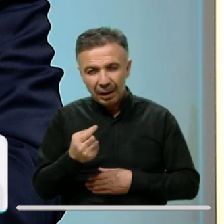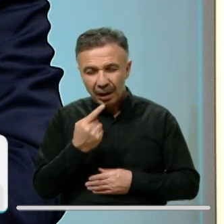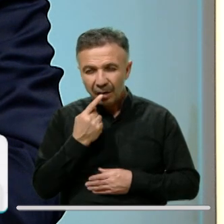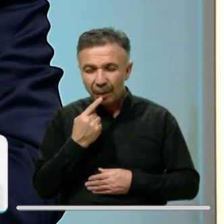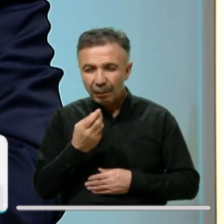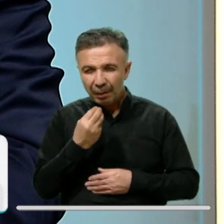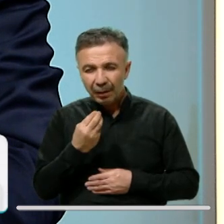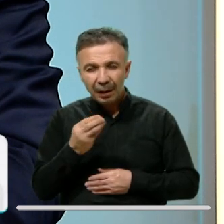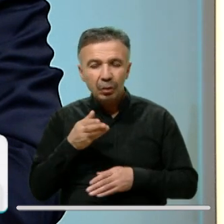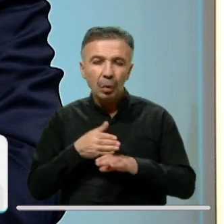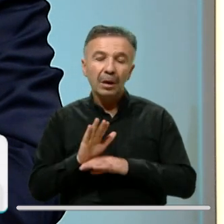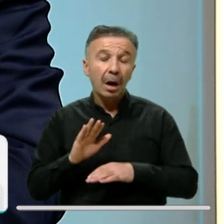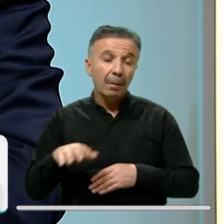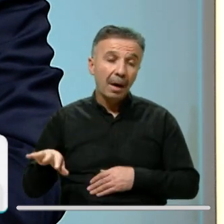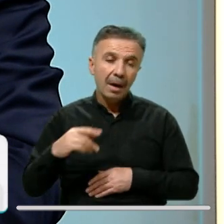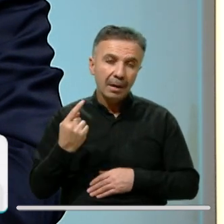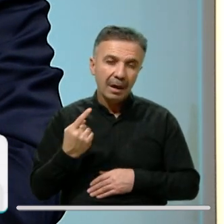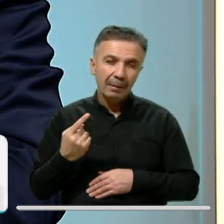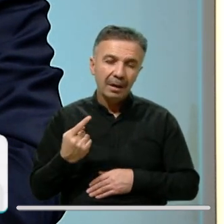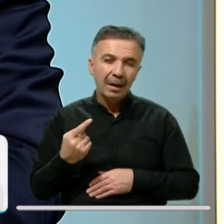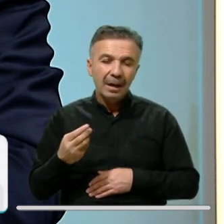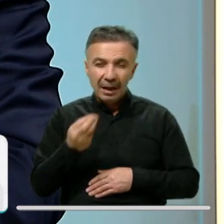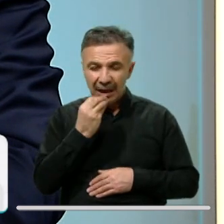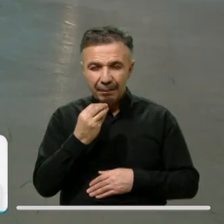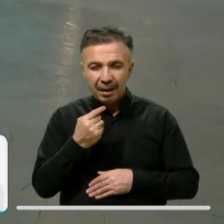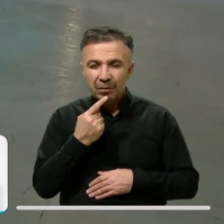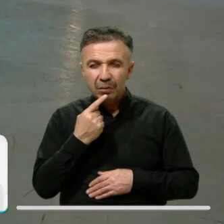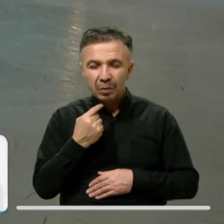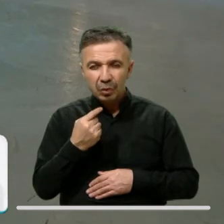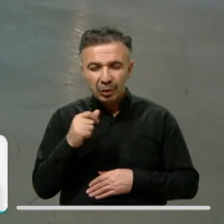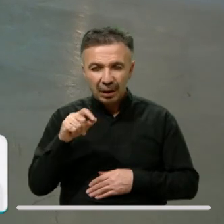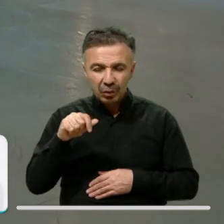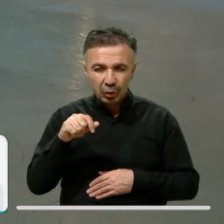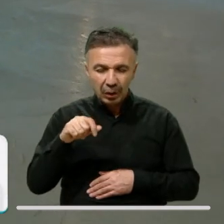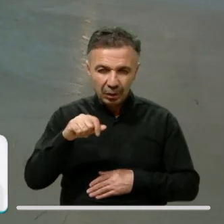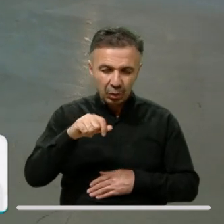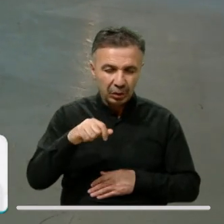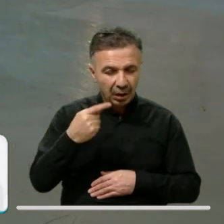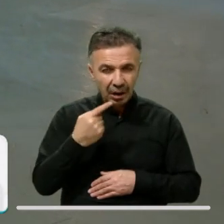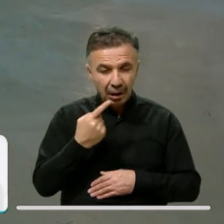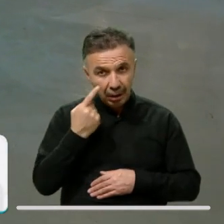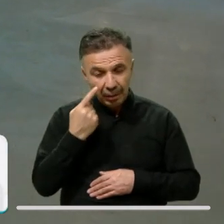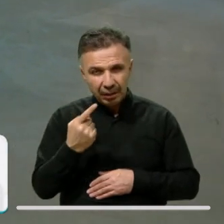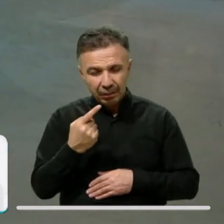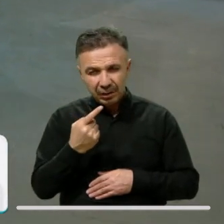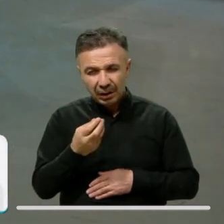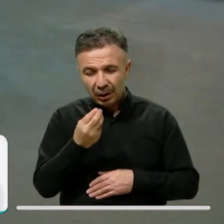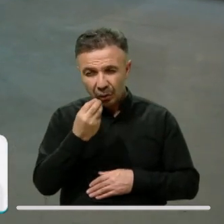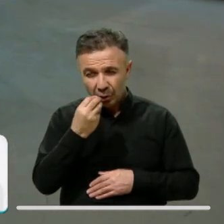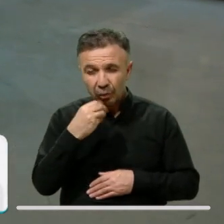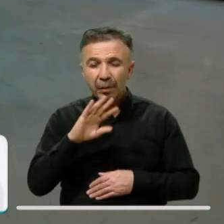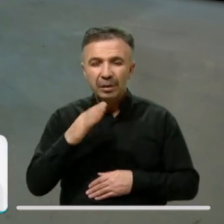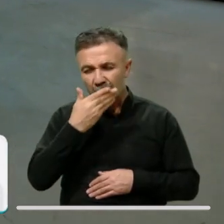değildir. Ama her şeye rağmen yemeğin tuzuna bakmışlarsa ve bunu yutmamışlarsa oruçları kesinlikle bozulmaz. Bunu da